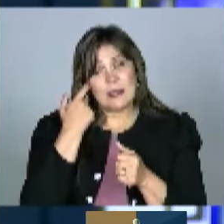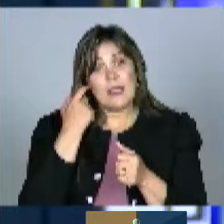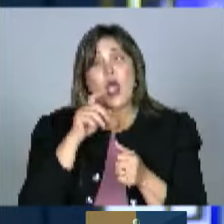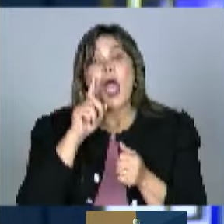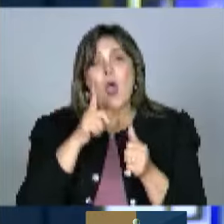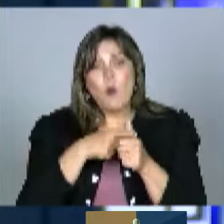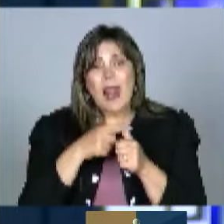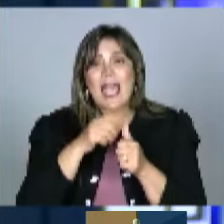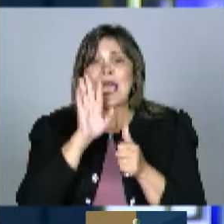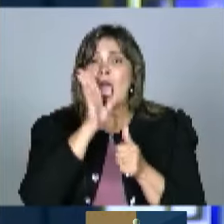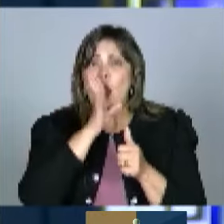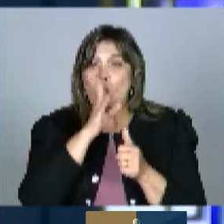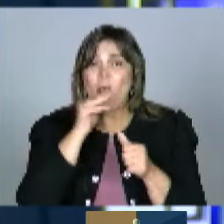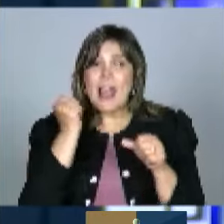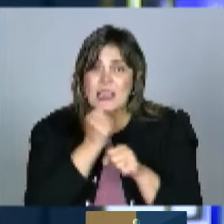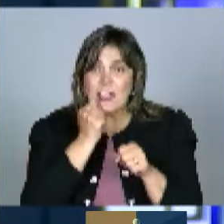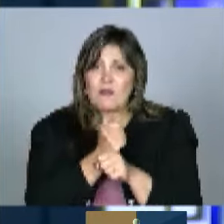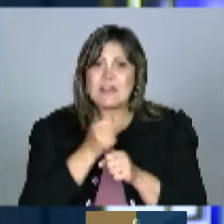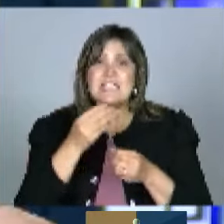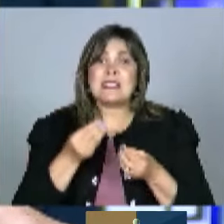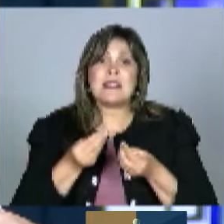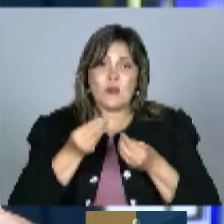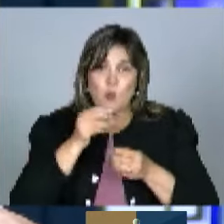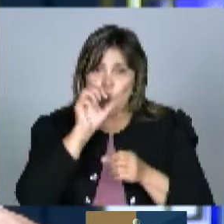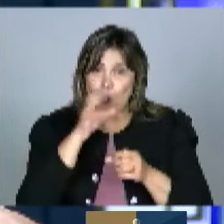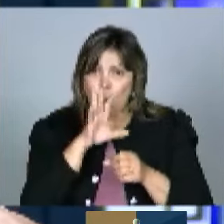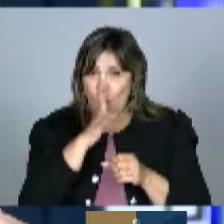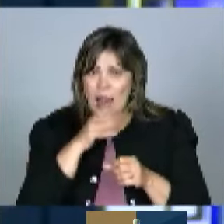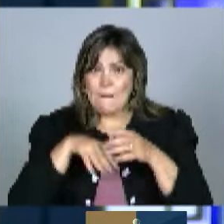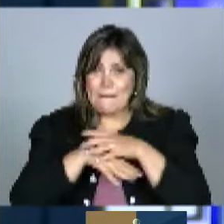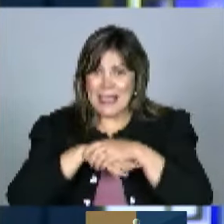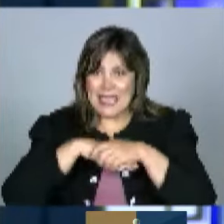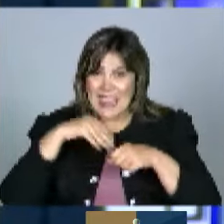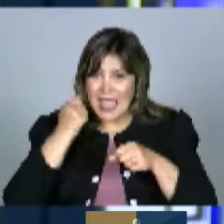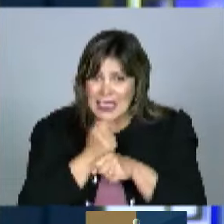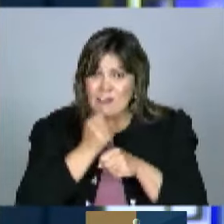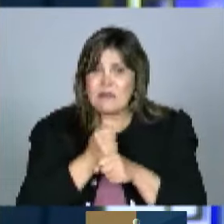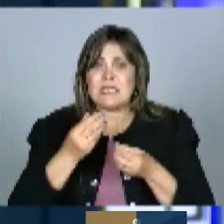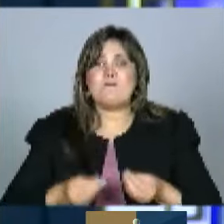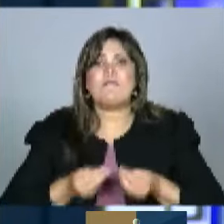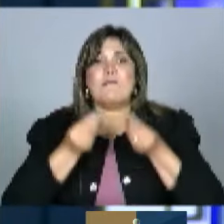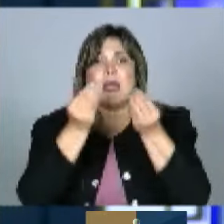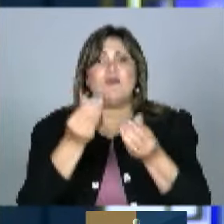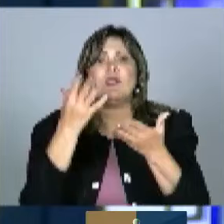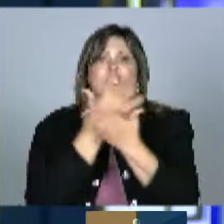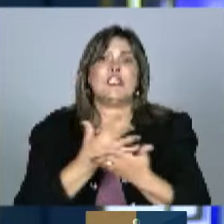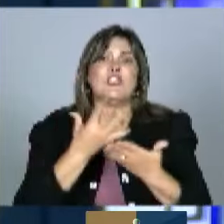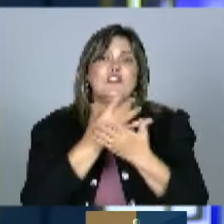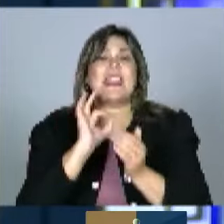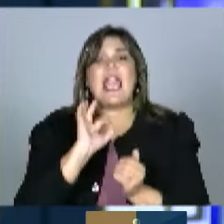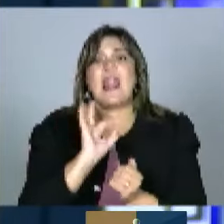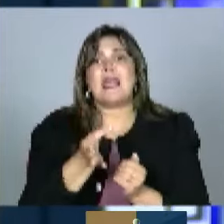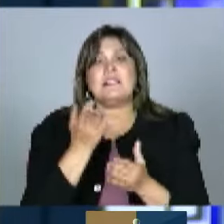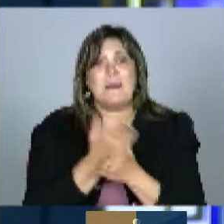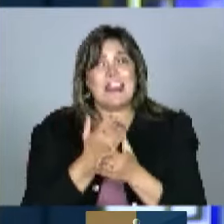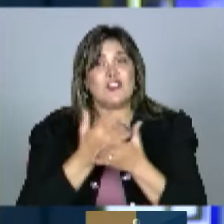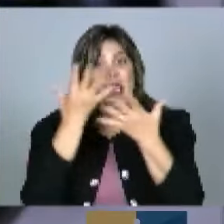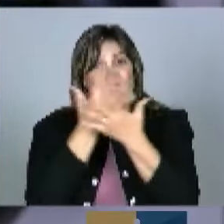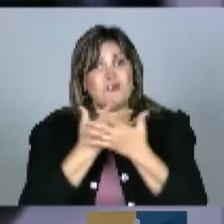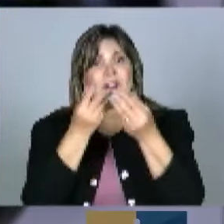الصوره التنفيذيه يعني شرط اساسي عشان انفذ الدعوه القضائيه او الحكم لازم اسلم الصيغه التنفيذيه يب اذا لازم